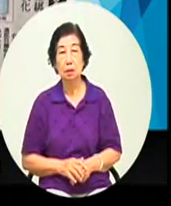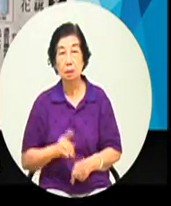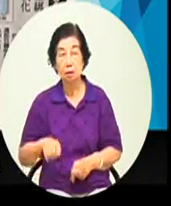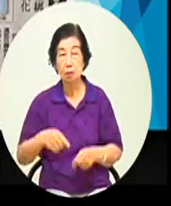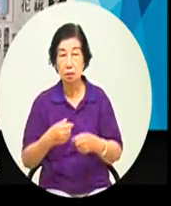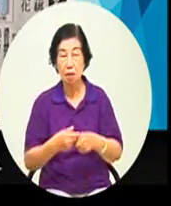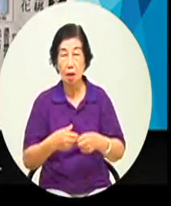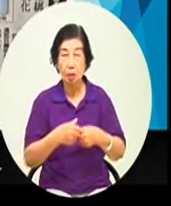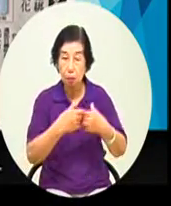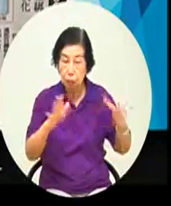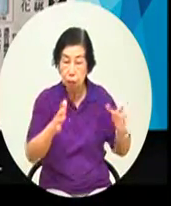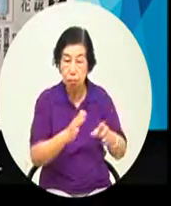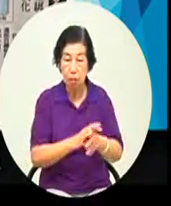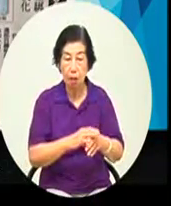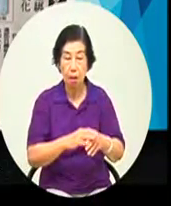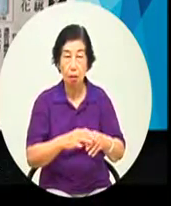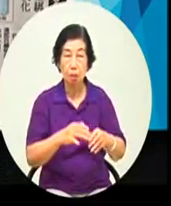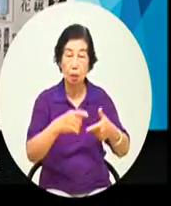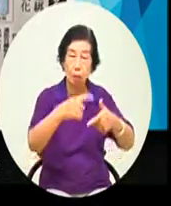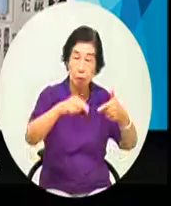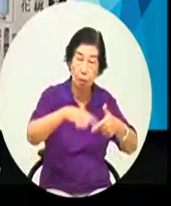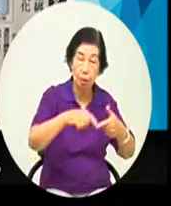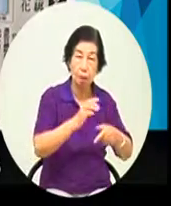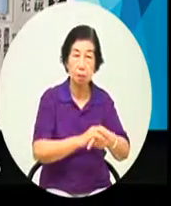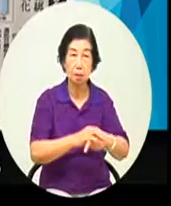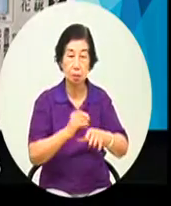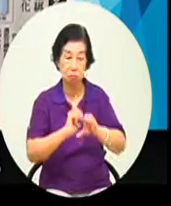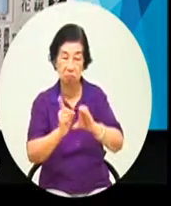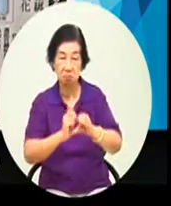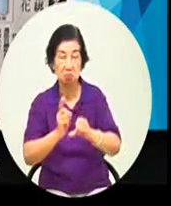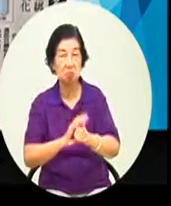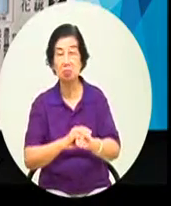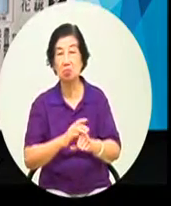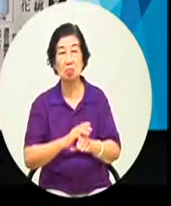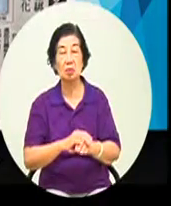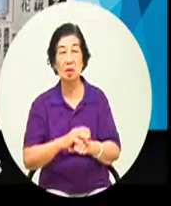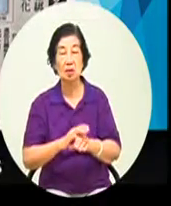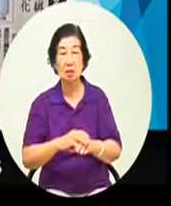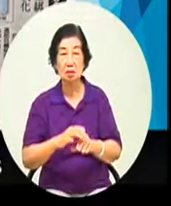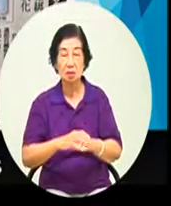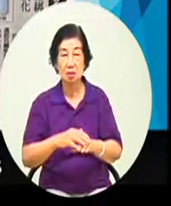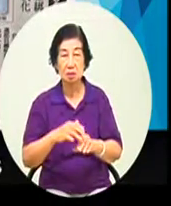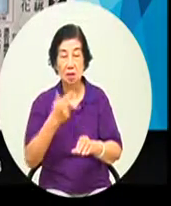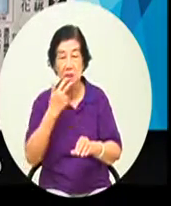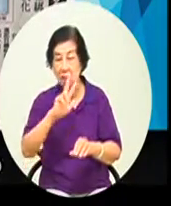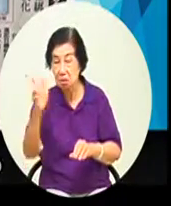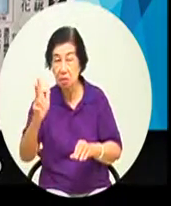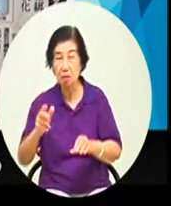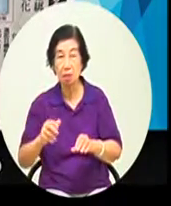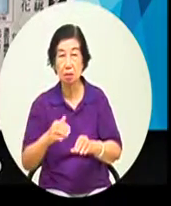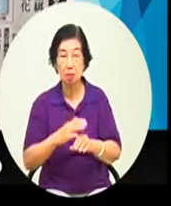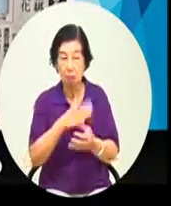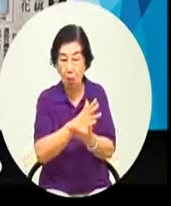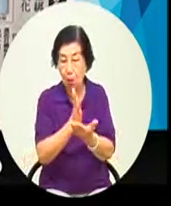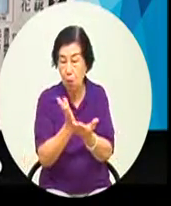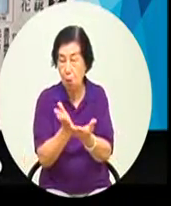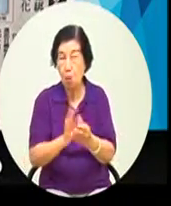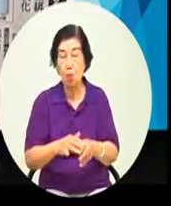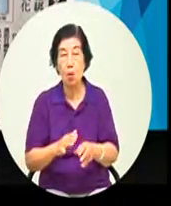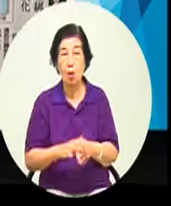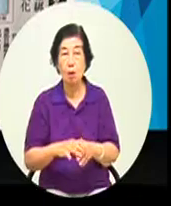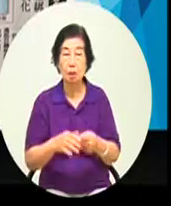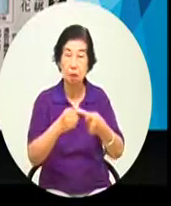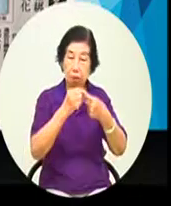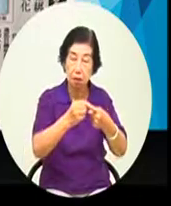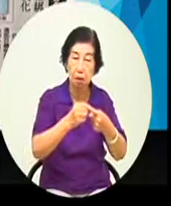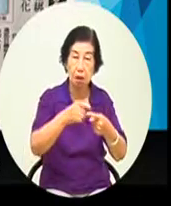车里面呢，它基本上啊，它可能可以有黄色以外的颜色哦，所以它也可以用黄色基